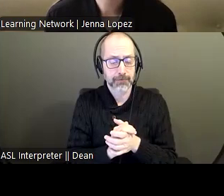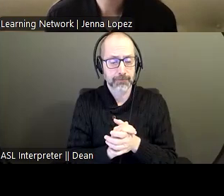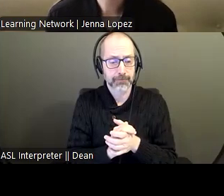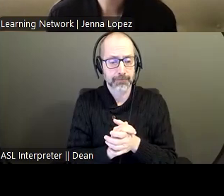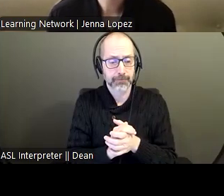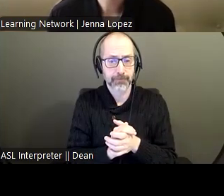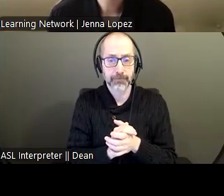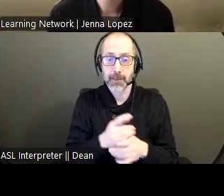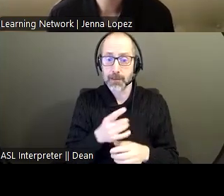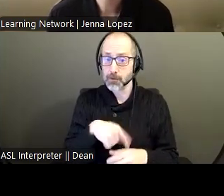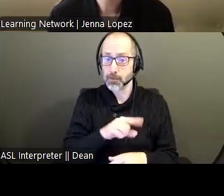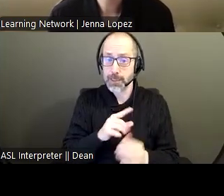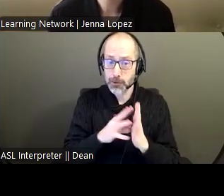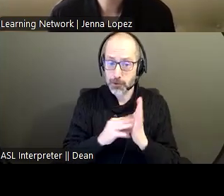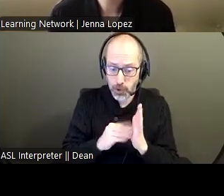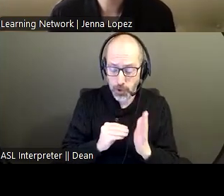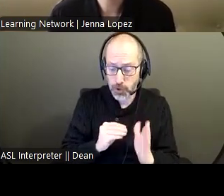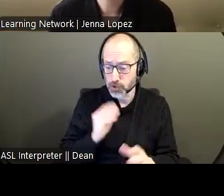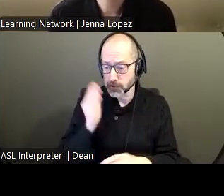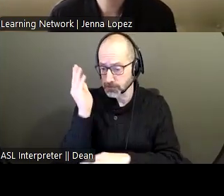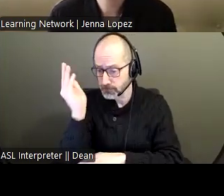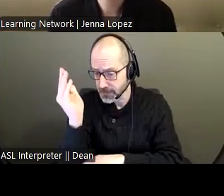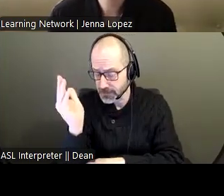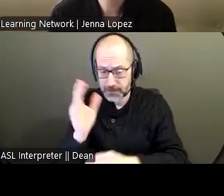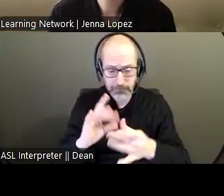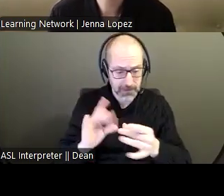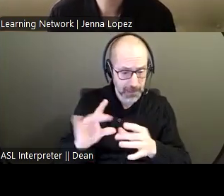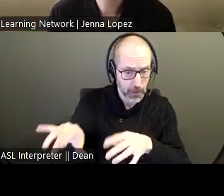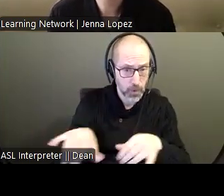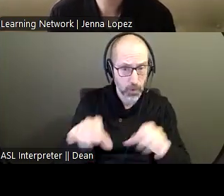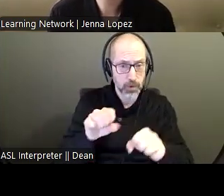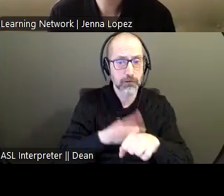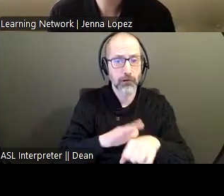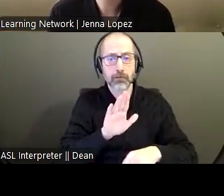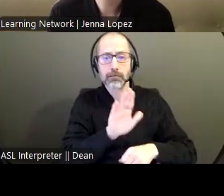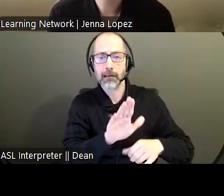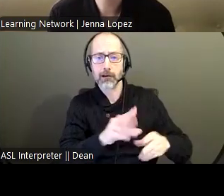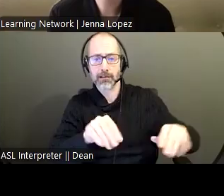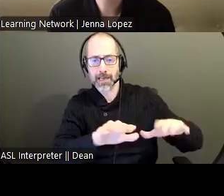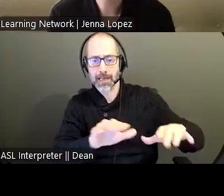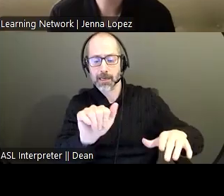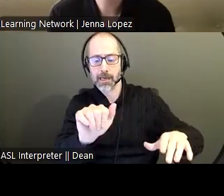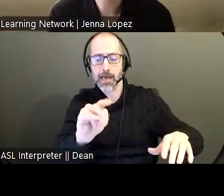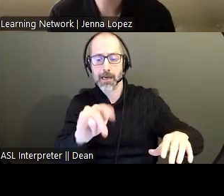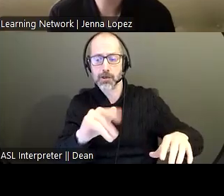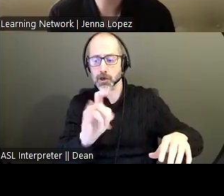Je tiens à reconnaître que nous apprenons, parlons et organisons cet événement virtuel sur les terres traditionnelles des